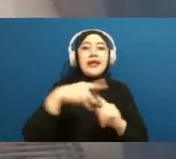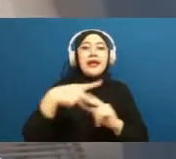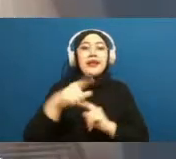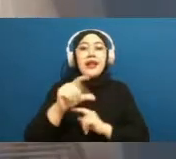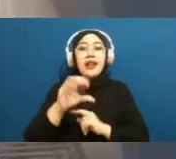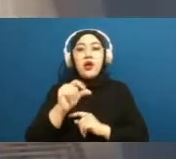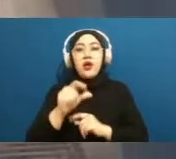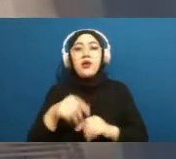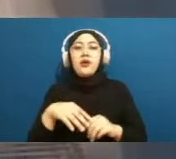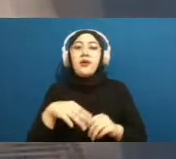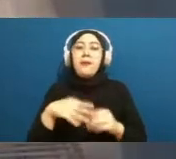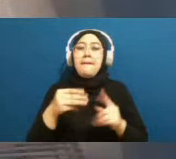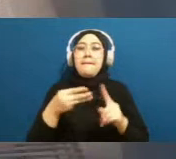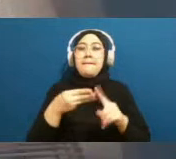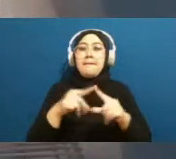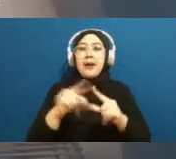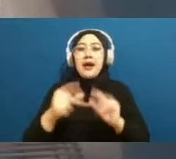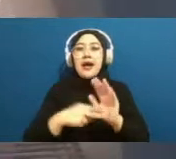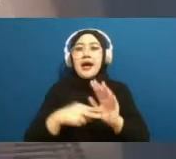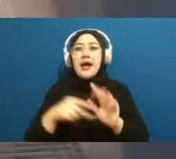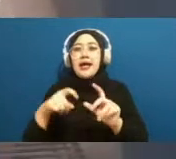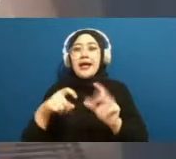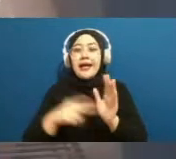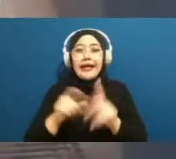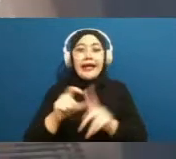soto Padang itu fresh. Maksudnya dalam tanda kutip